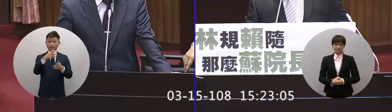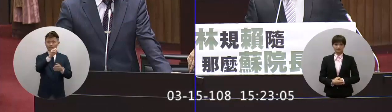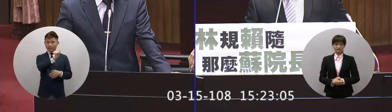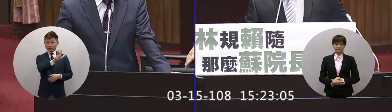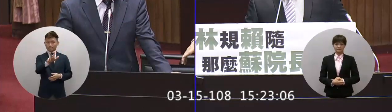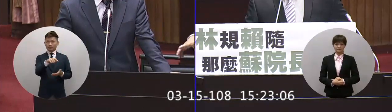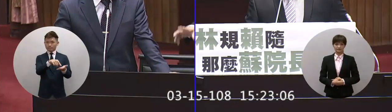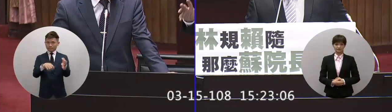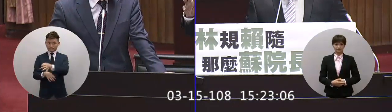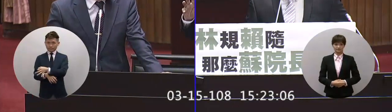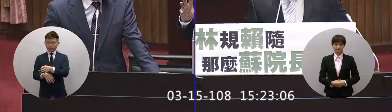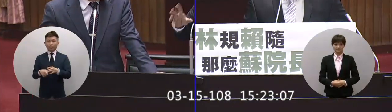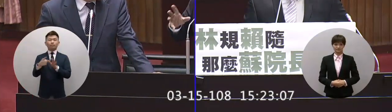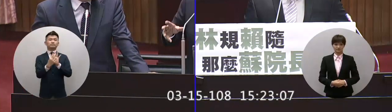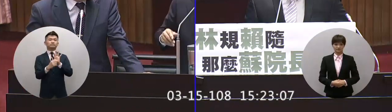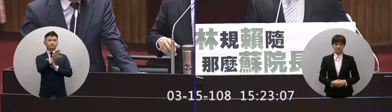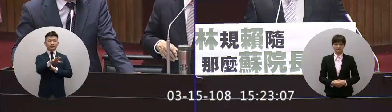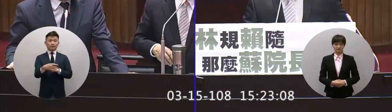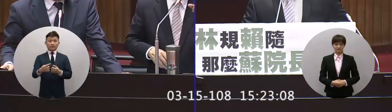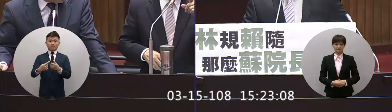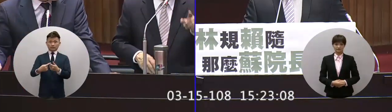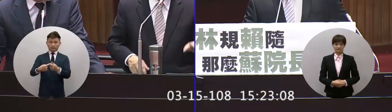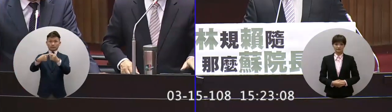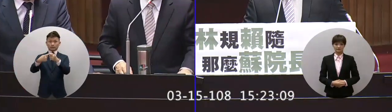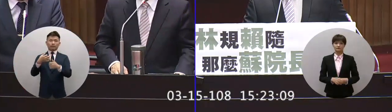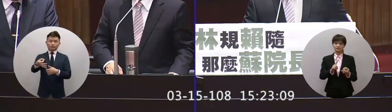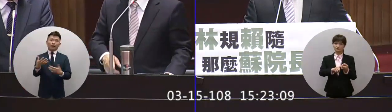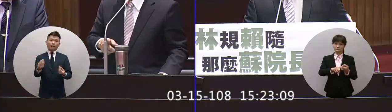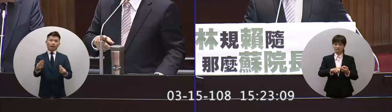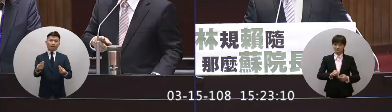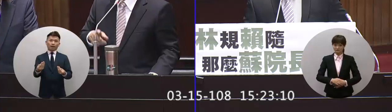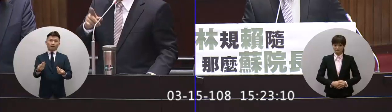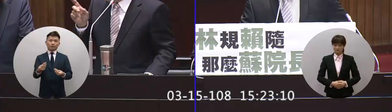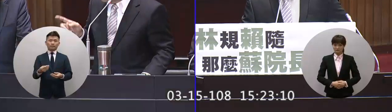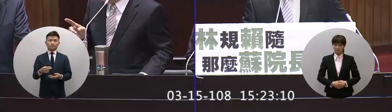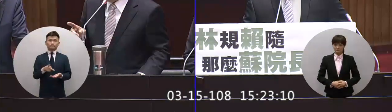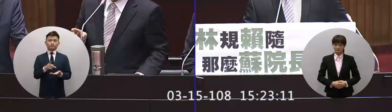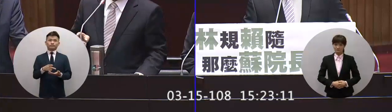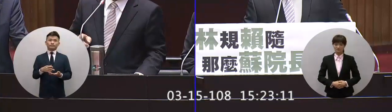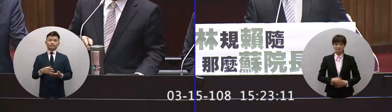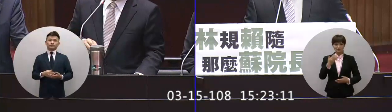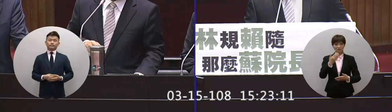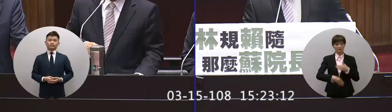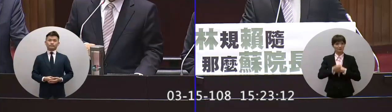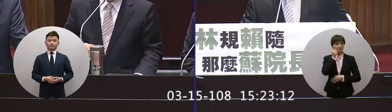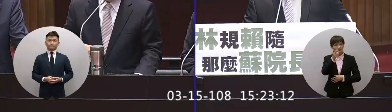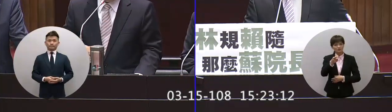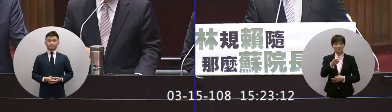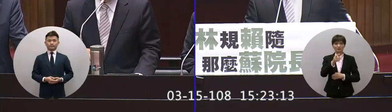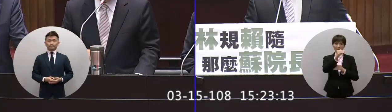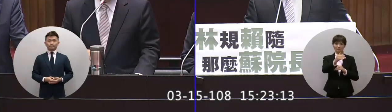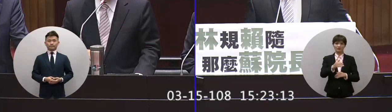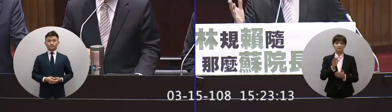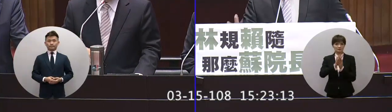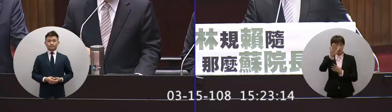为委员的讲的，刚刚是讲第一期就没有缴的 了， 是啊， 第一期没有缴的，哎，第一期 期限剩1个月啊，将来只能